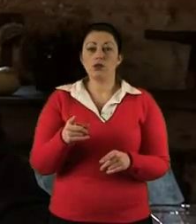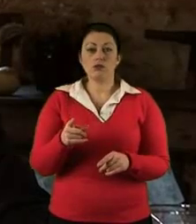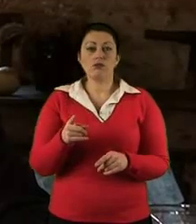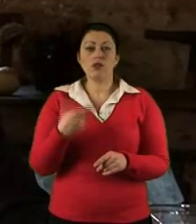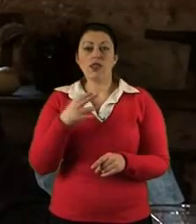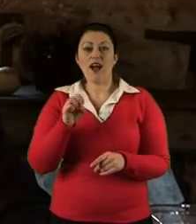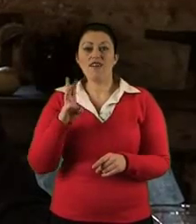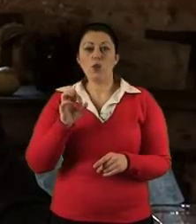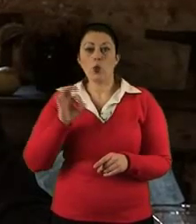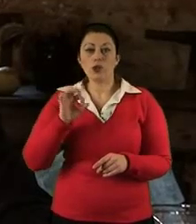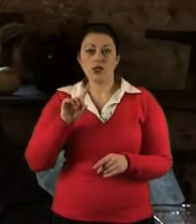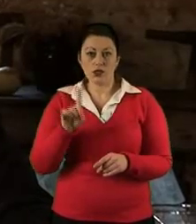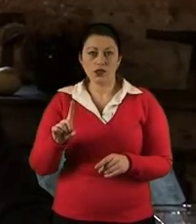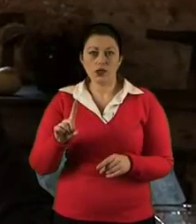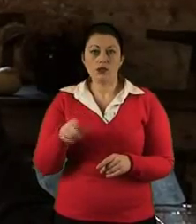czyli